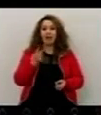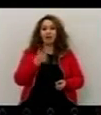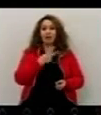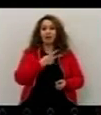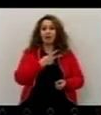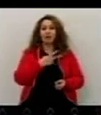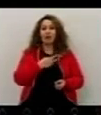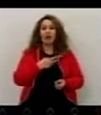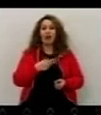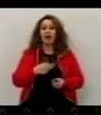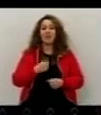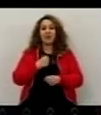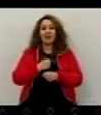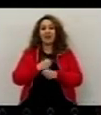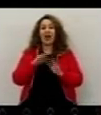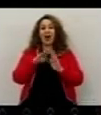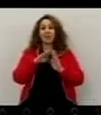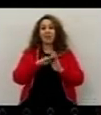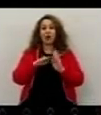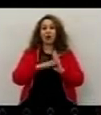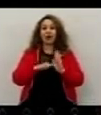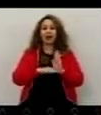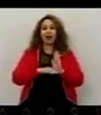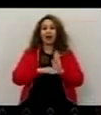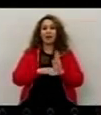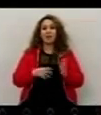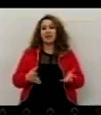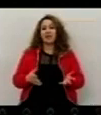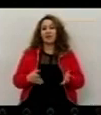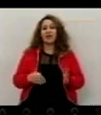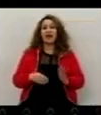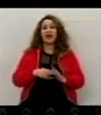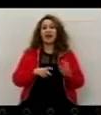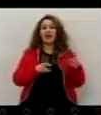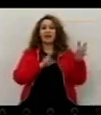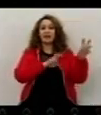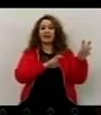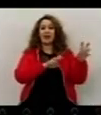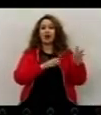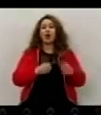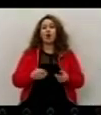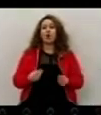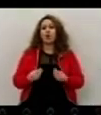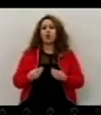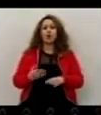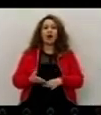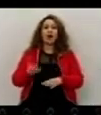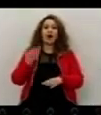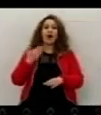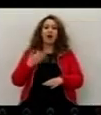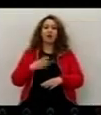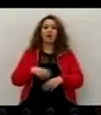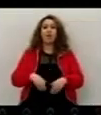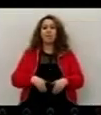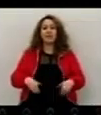المنجزة من قبل الدولة، سواء تلك المتعلقة بالقطاع أو البرامج التي تمت من قبل السلطات المحلية